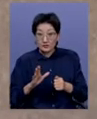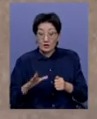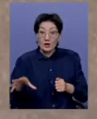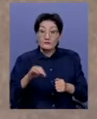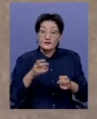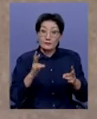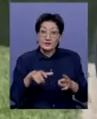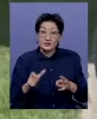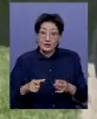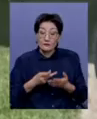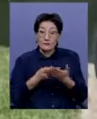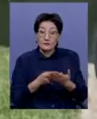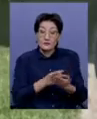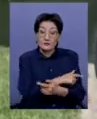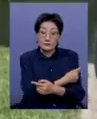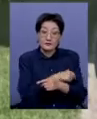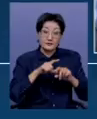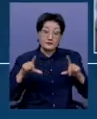Всех пострадавших госпитализировали.